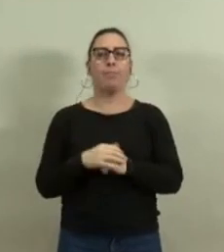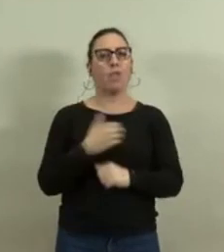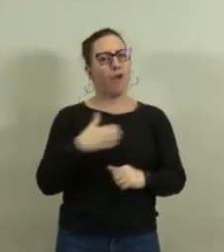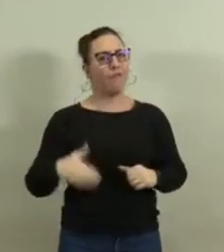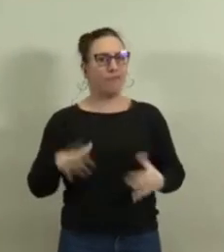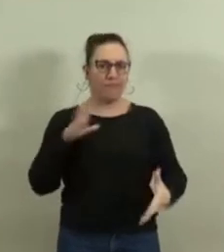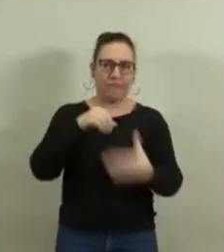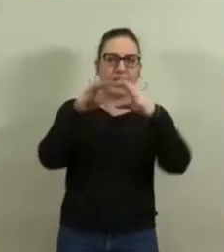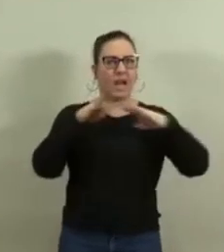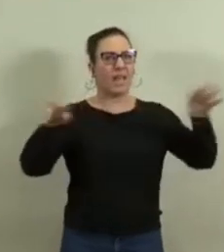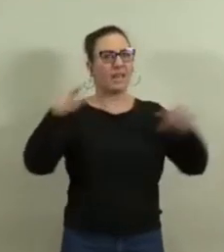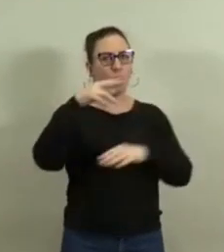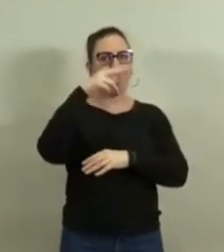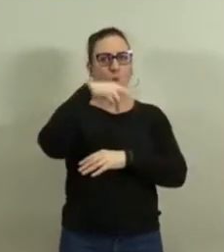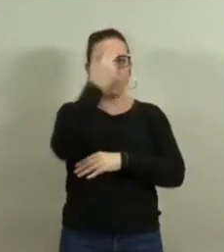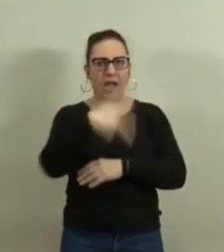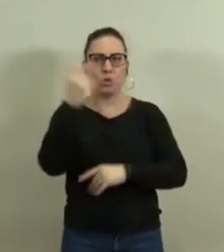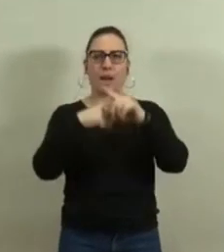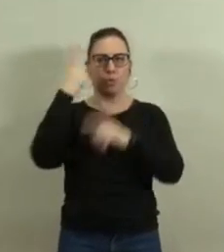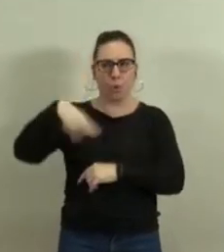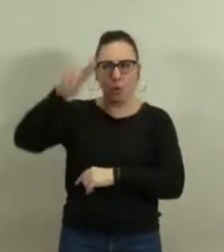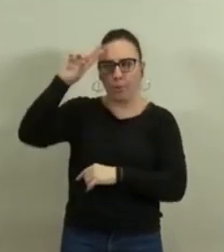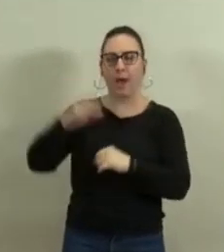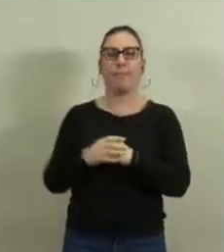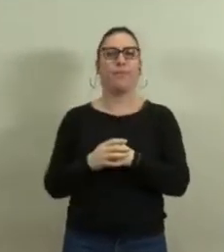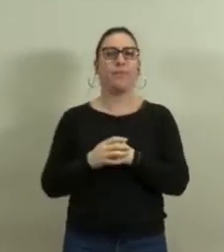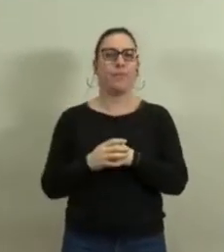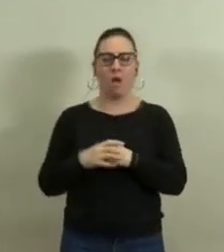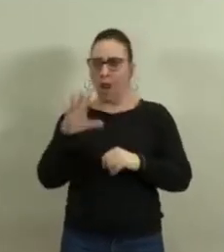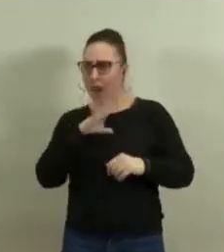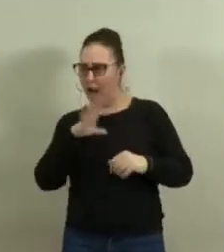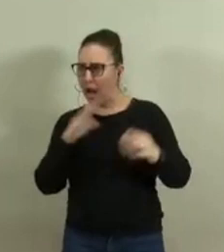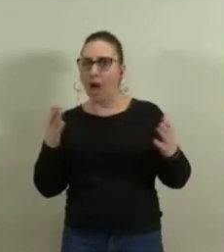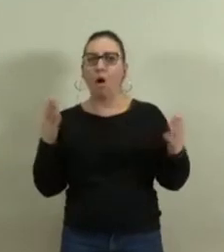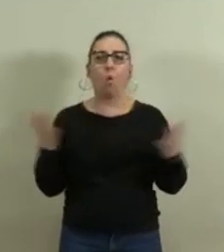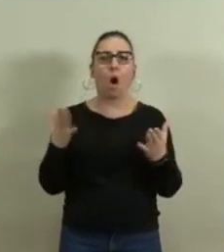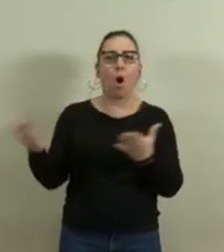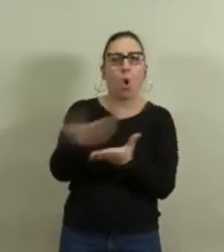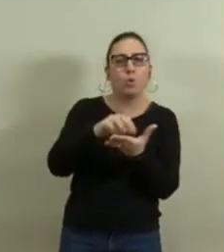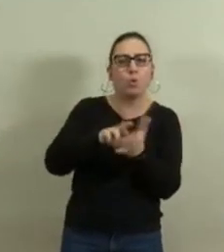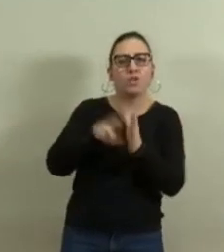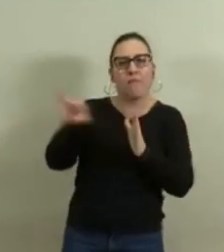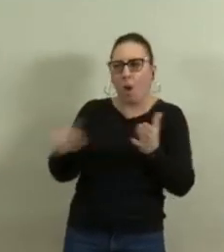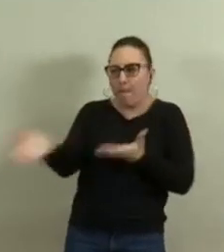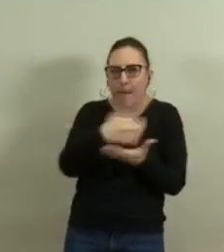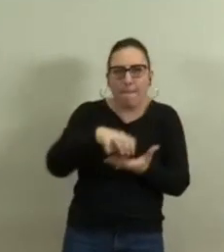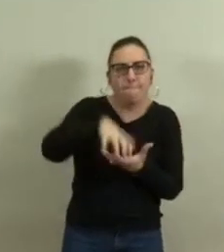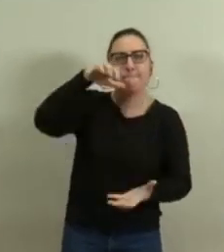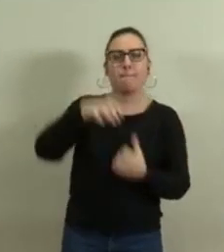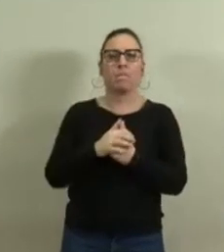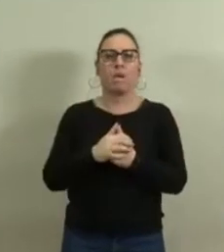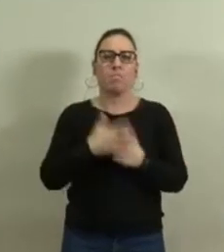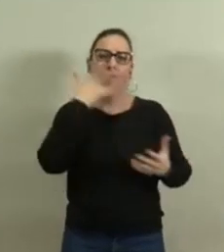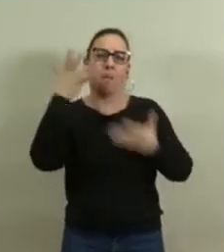réseau européen et national, communiquer les ressources existantes, des mots, des intentions vagues qui n'engagent à